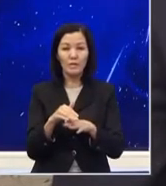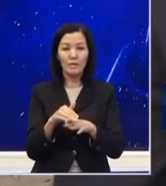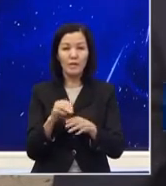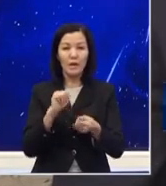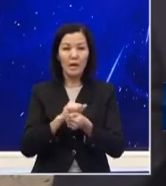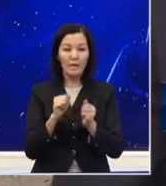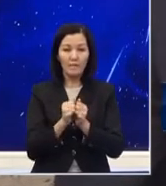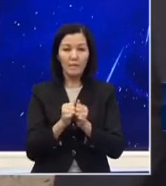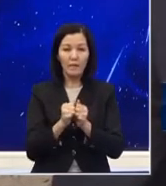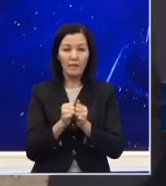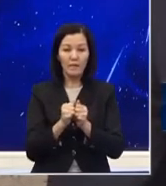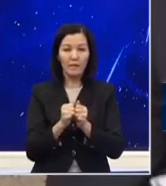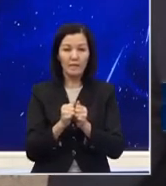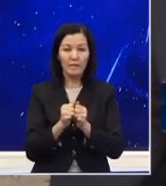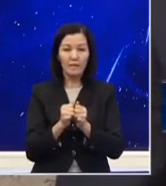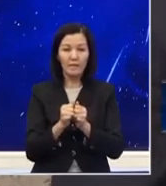асфальт төсемесі 2 қабаттан тұрады.